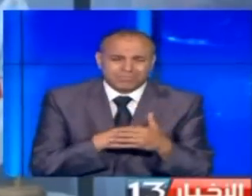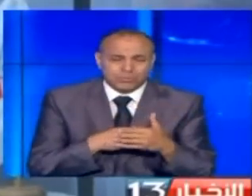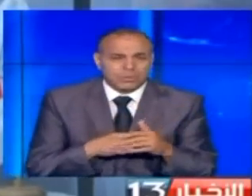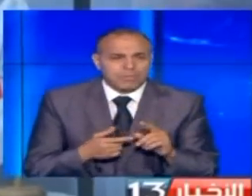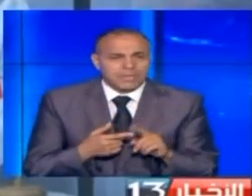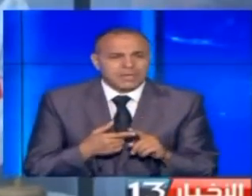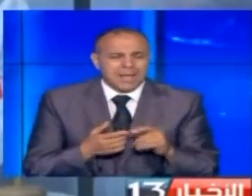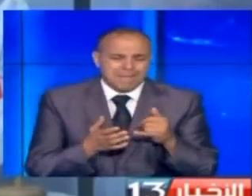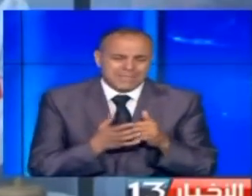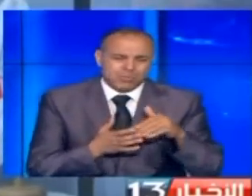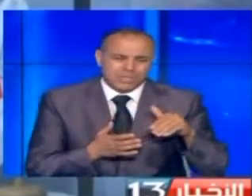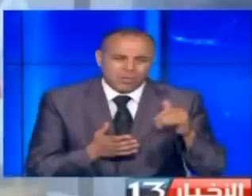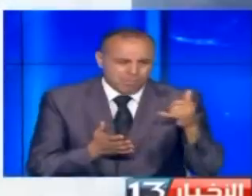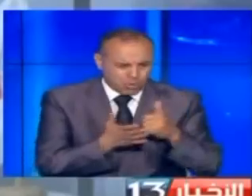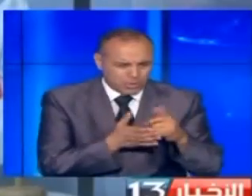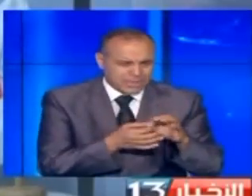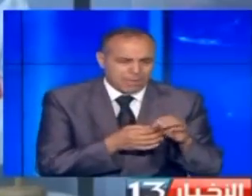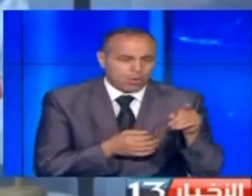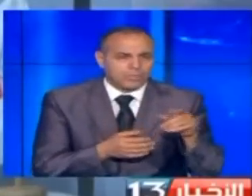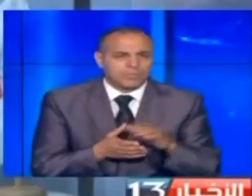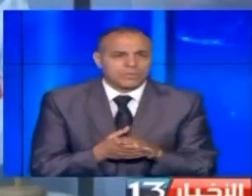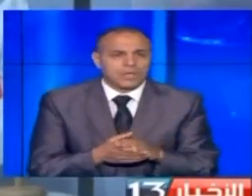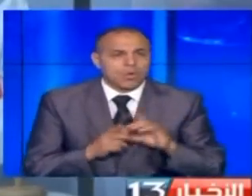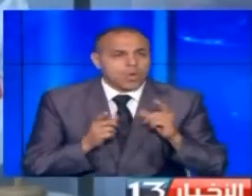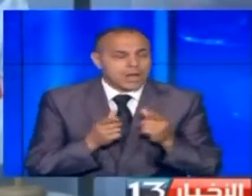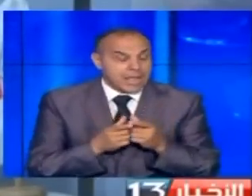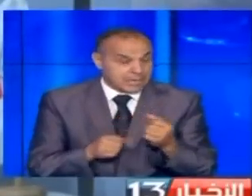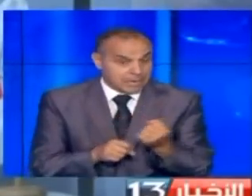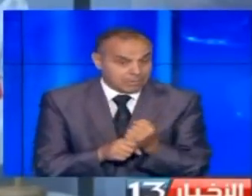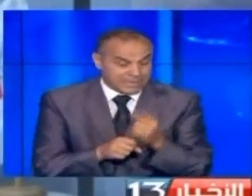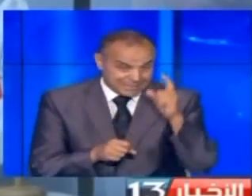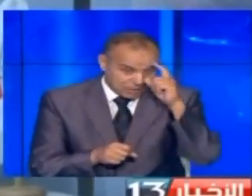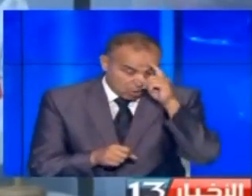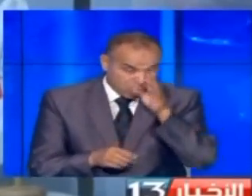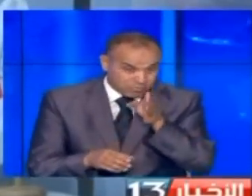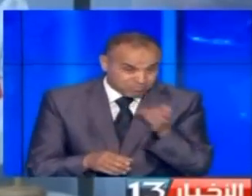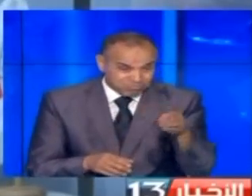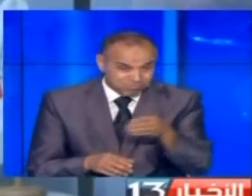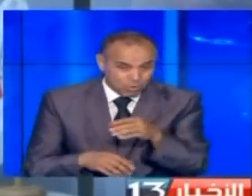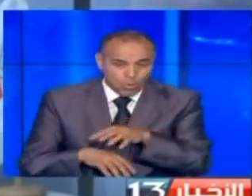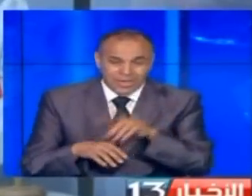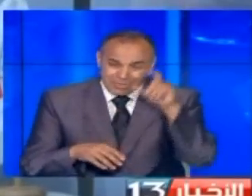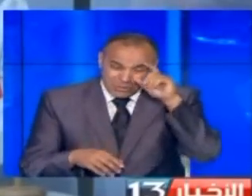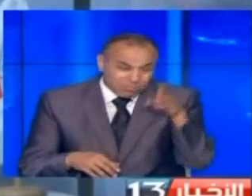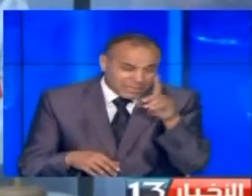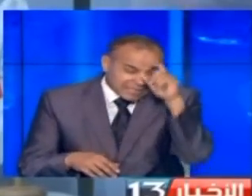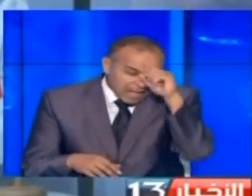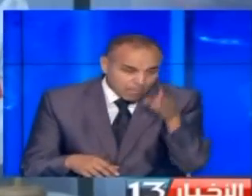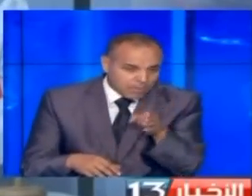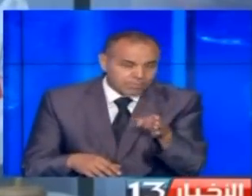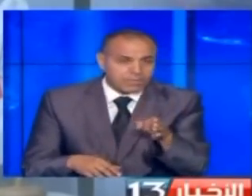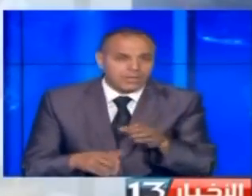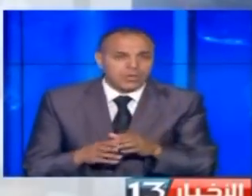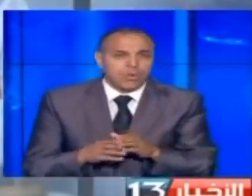من منزب وزيان بير الحفي الرقاب. العامل الهام والأساسي اللي هي صعوبة التضاريس بولاية سيدي بوزيد